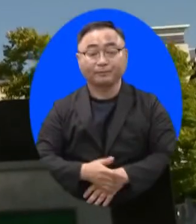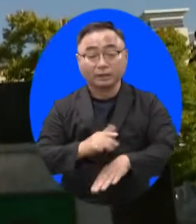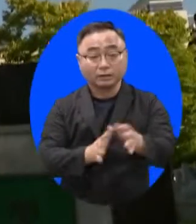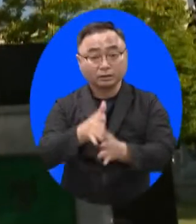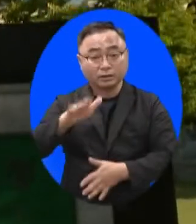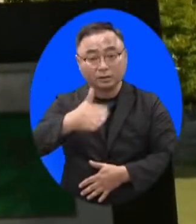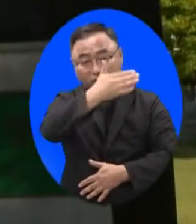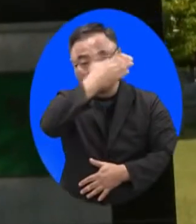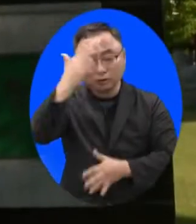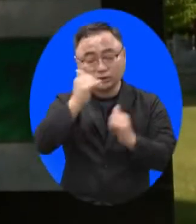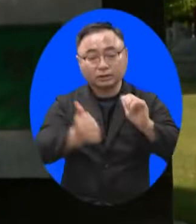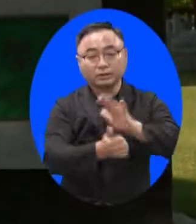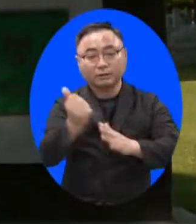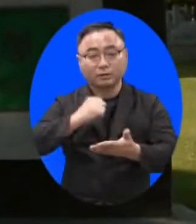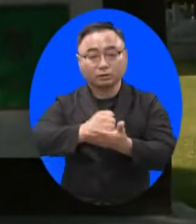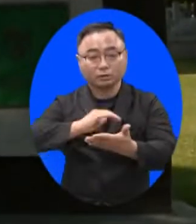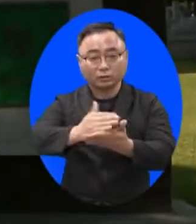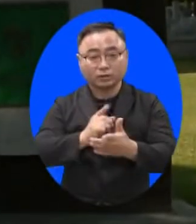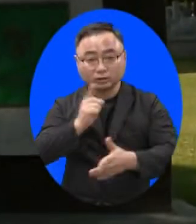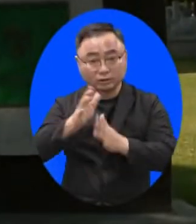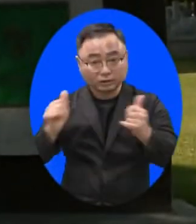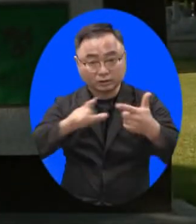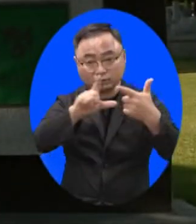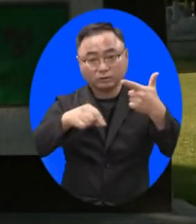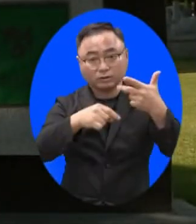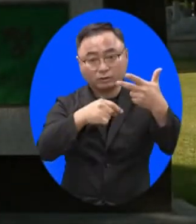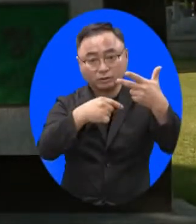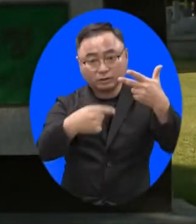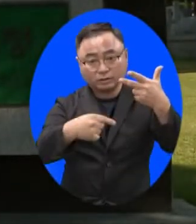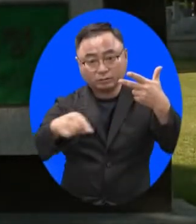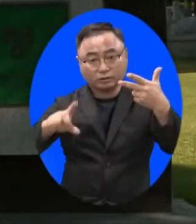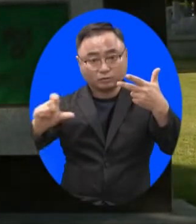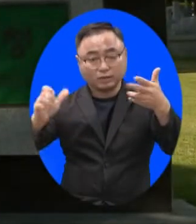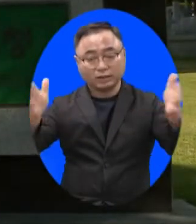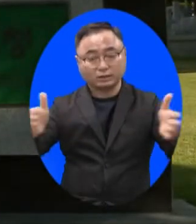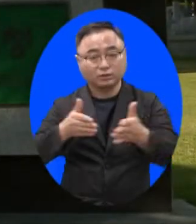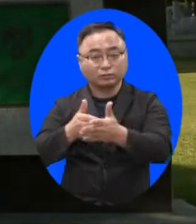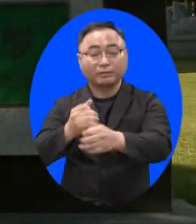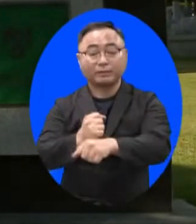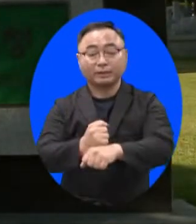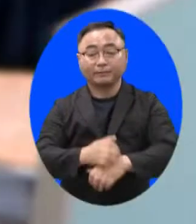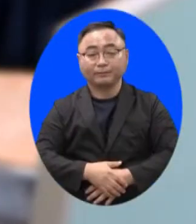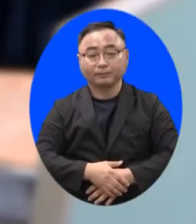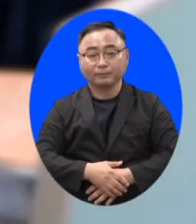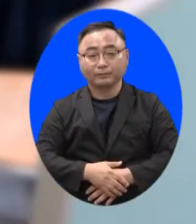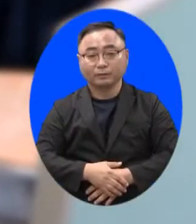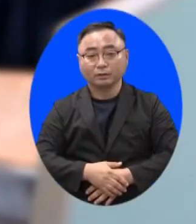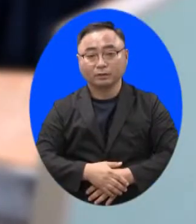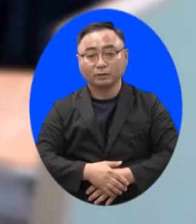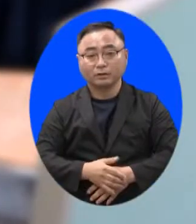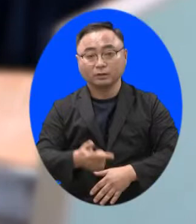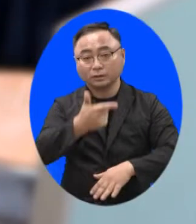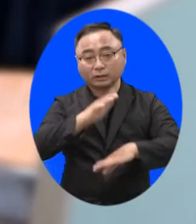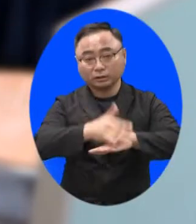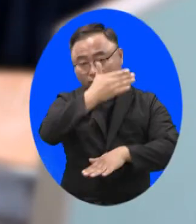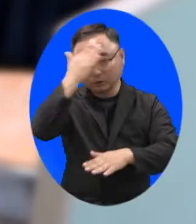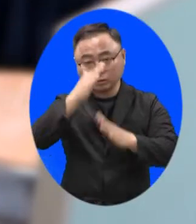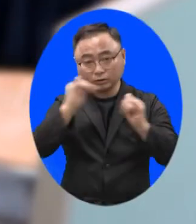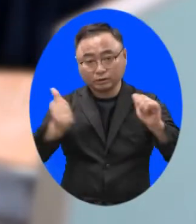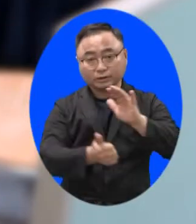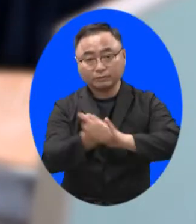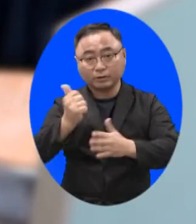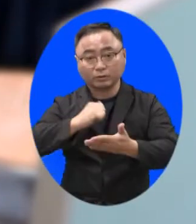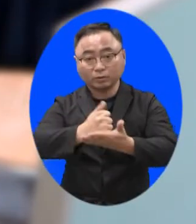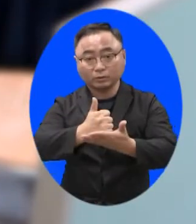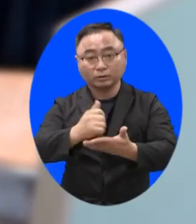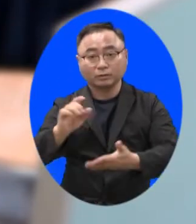대전시가 청년희망통장 신청자를 7월 1일부터 15일까지 접수합니다. 대전 청년희망통장은